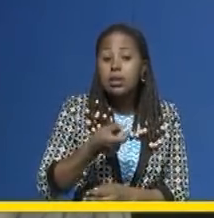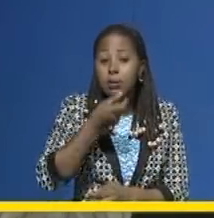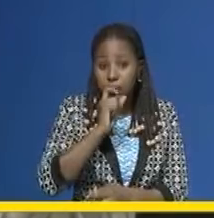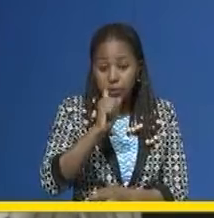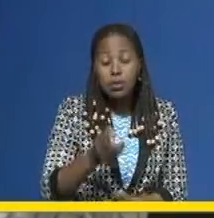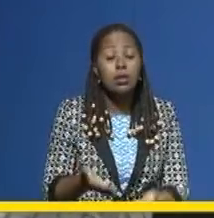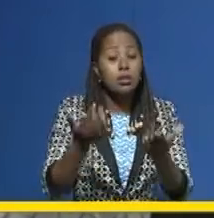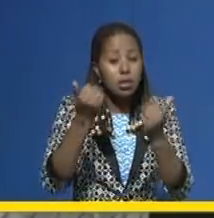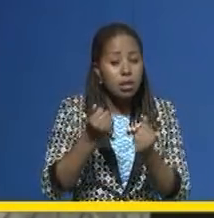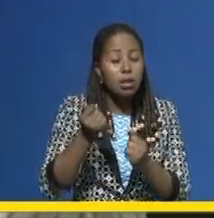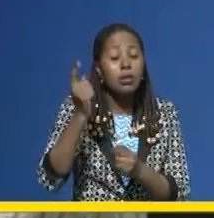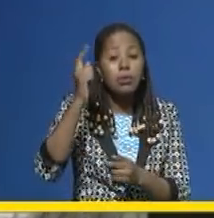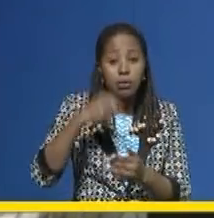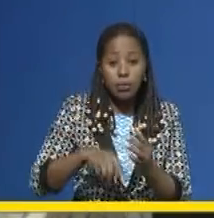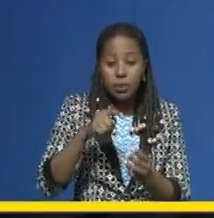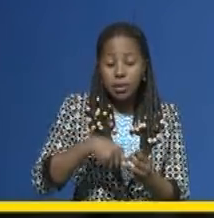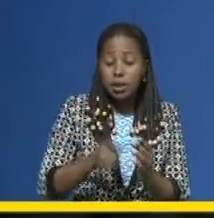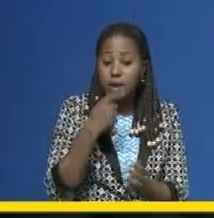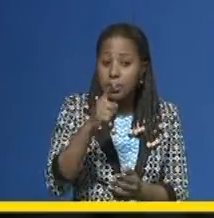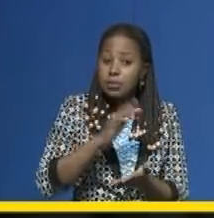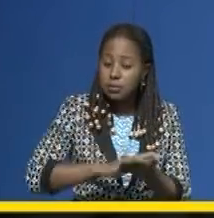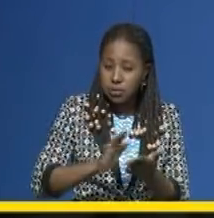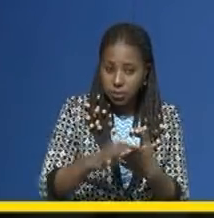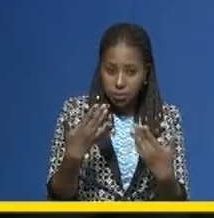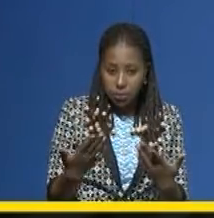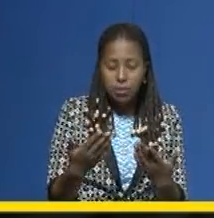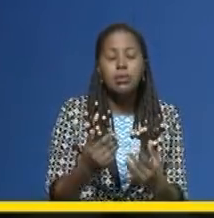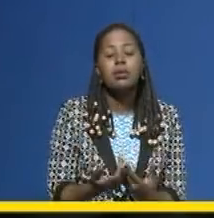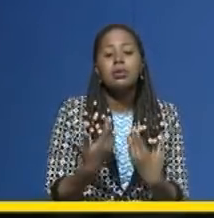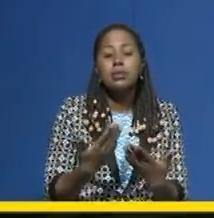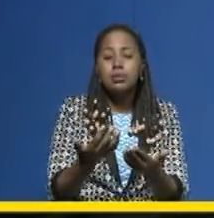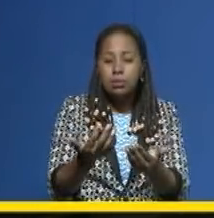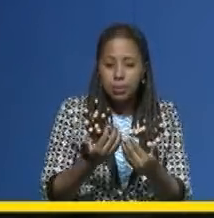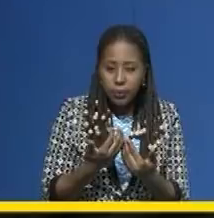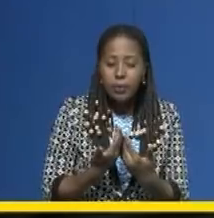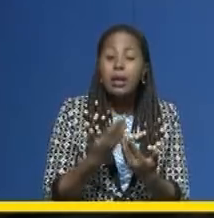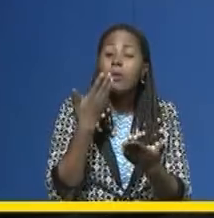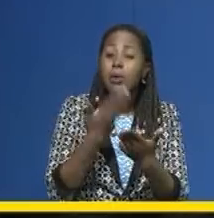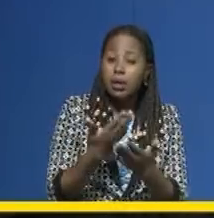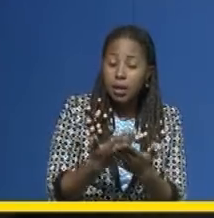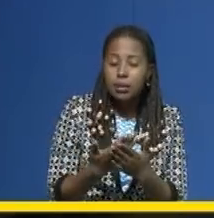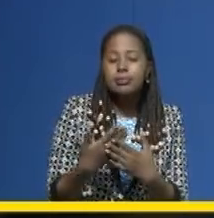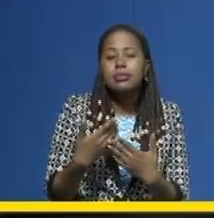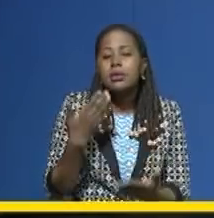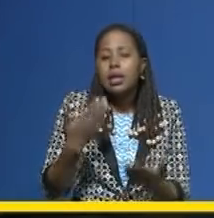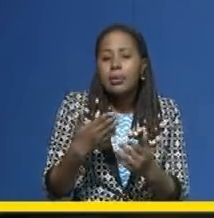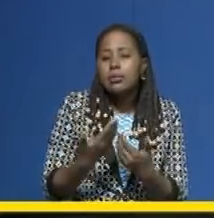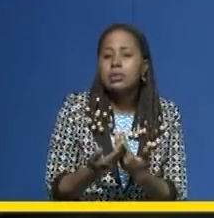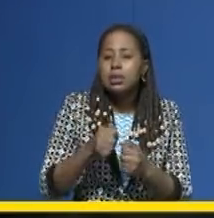inatakiwa kuwemo katika sanitizer. Paka sasa mahitaji ambayo tumeyapokea kwa haraka ni karibia